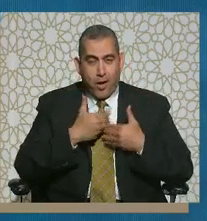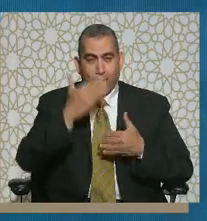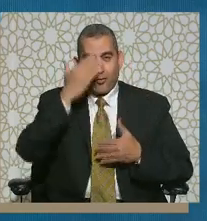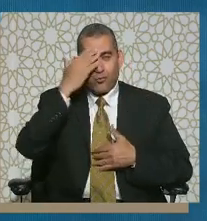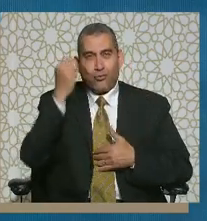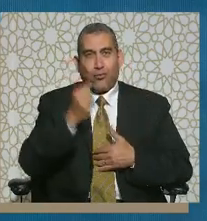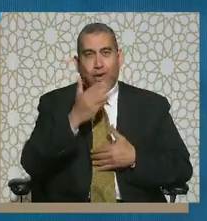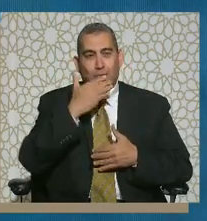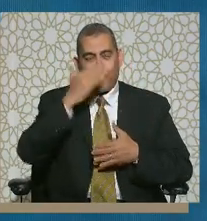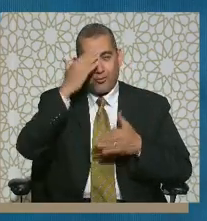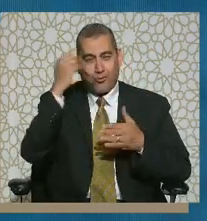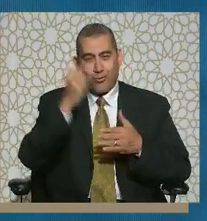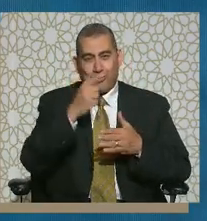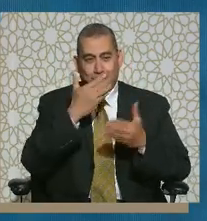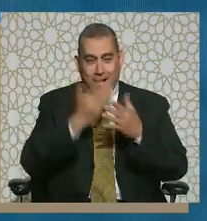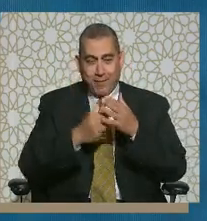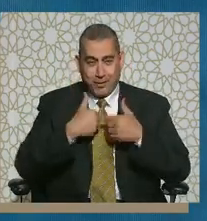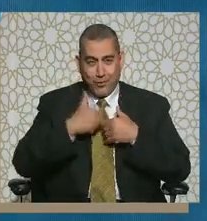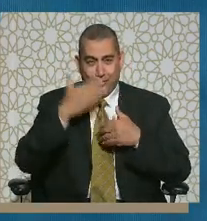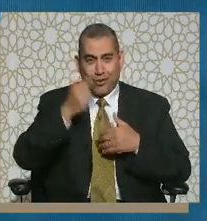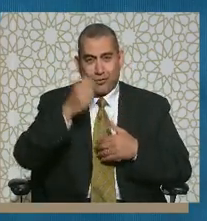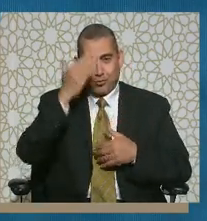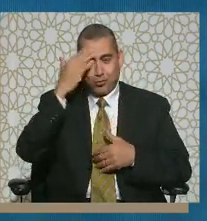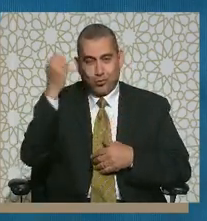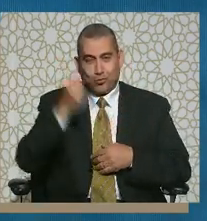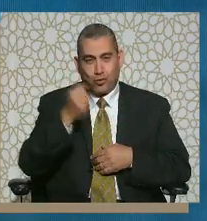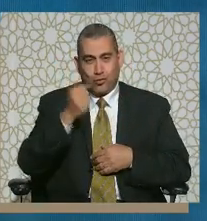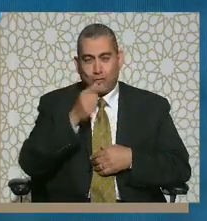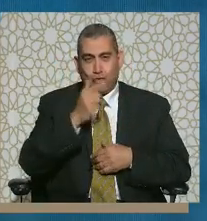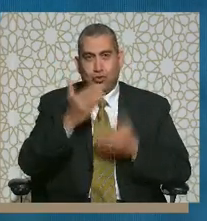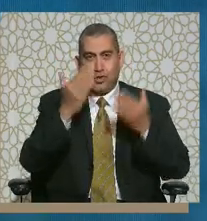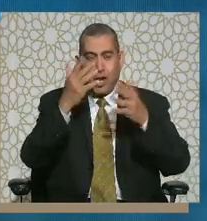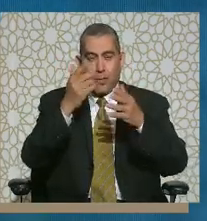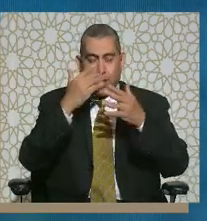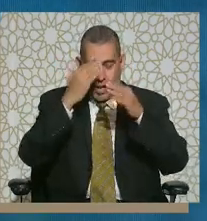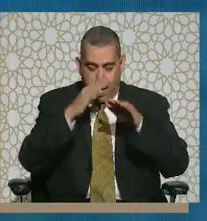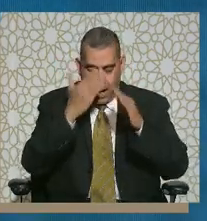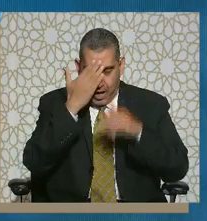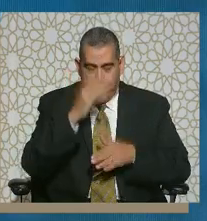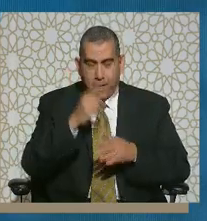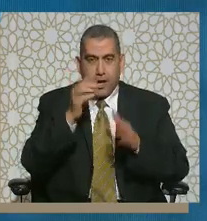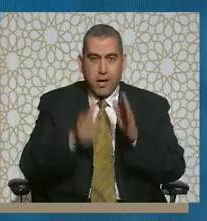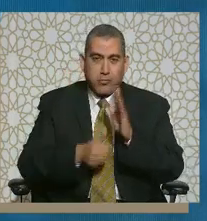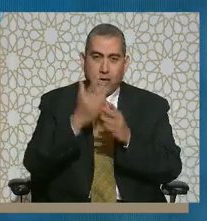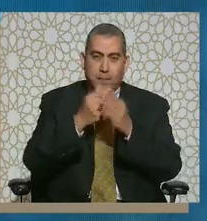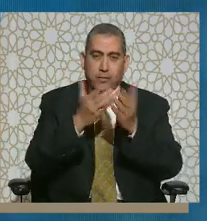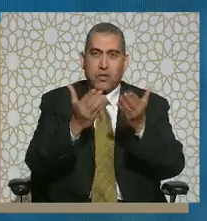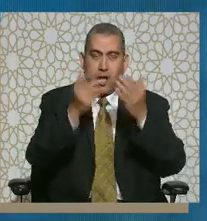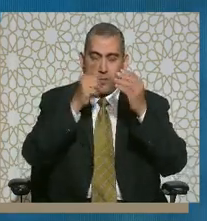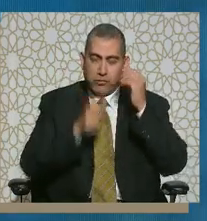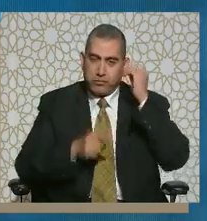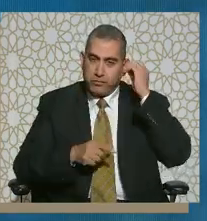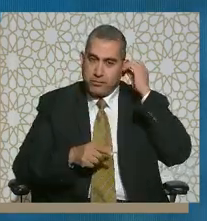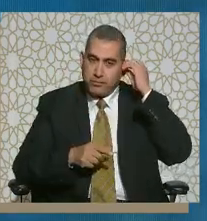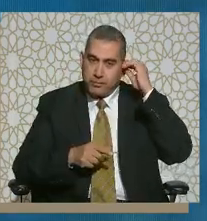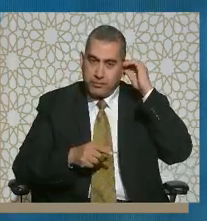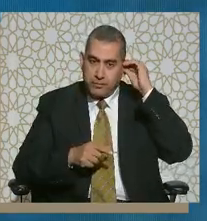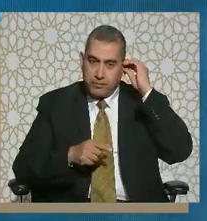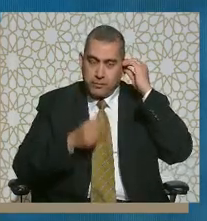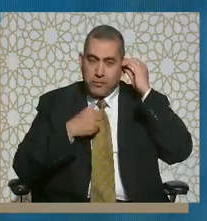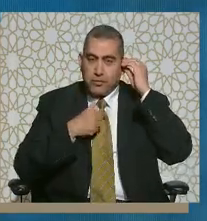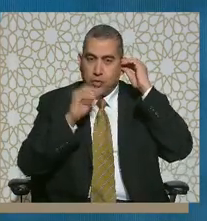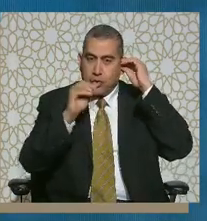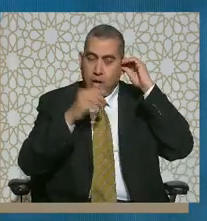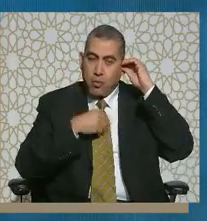لاولادي ويدعي لاهلي. ربنا يخليهم لك ويبارك لك فيهم ويجعلهم من عباد الله الصالحين يا رب. يا رب يا رب العالمين يا رب. يا رب. دكتور عمرو انا ليه عند